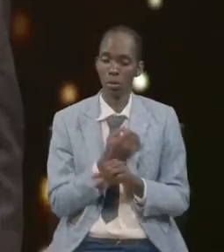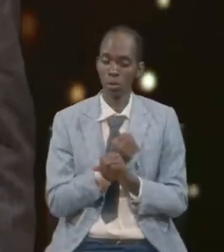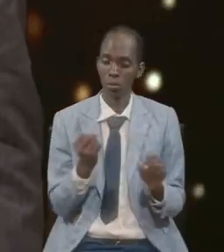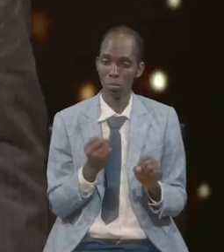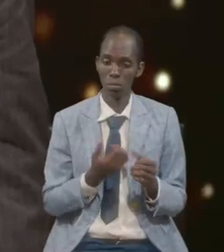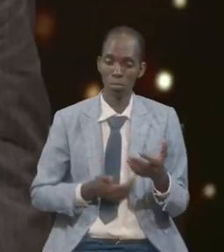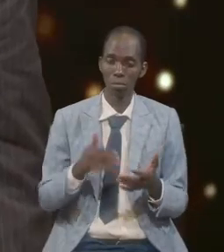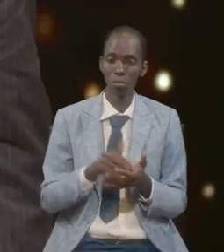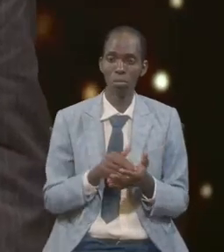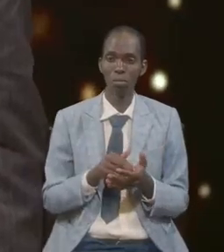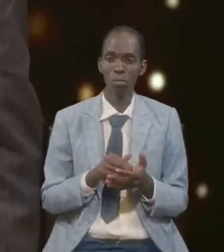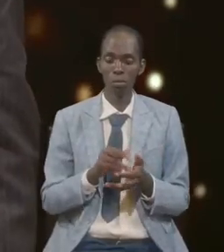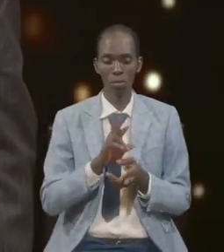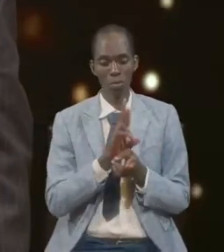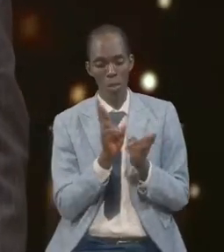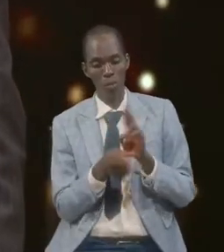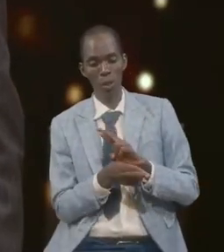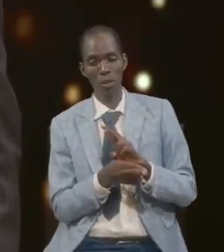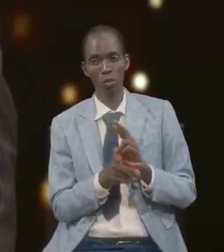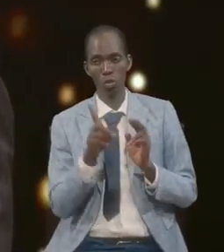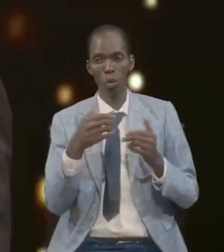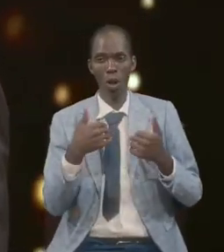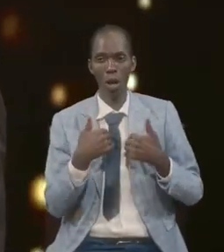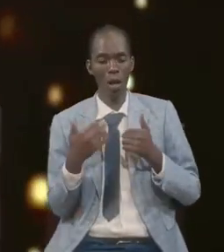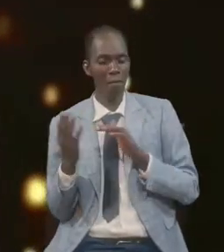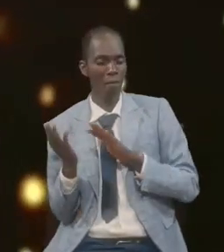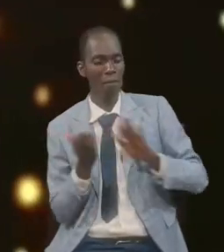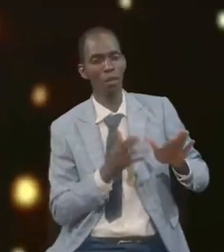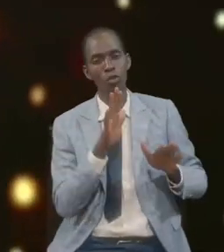Naissez de nouveau. Repentez-vous du péché.